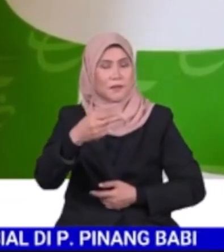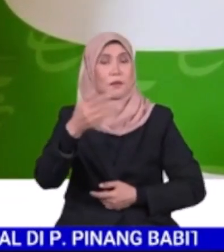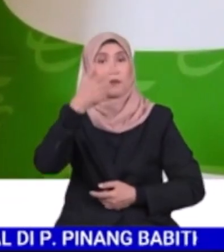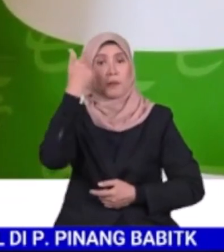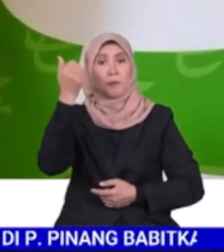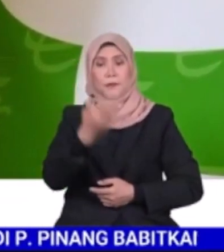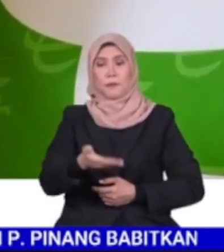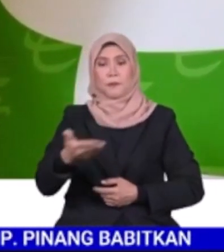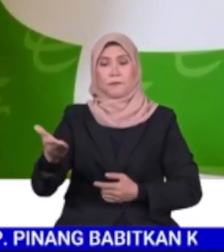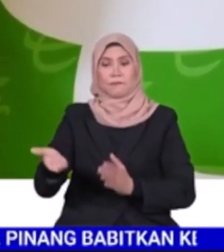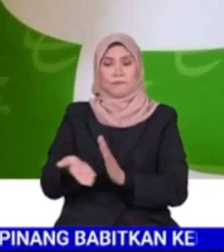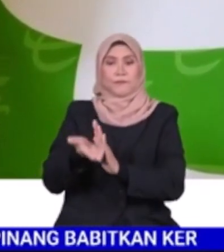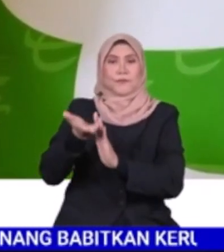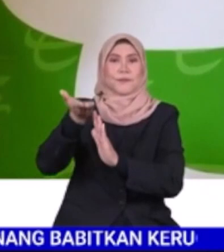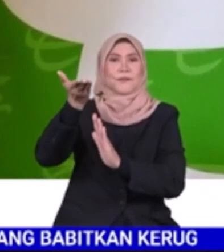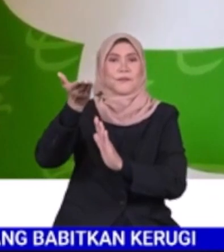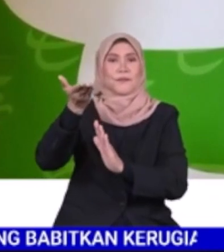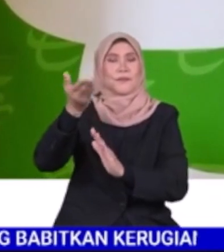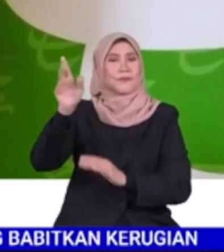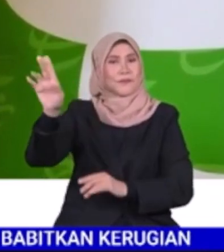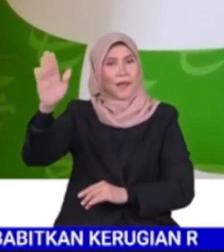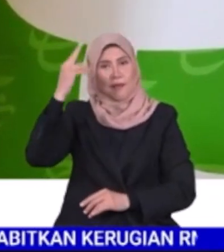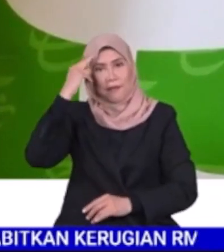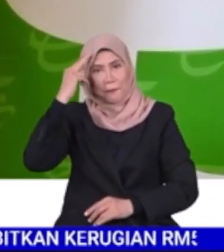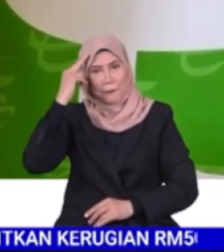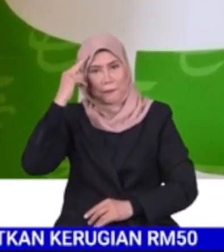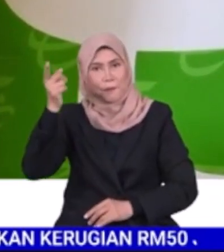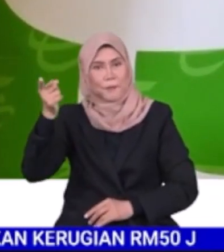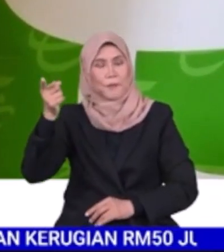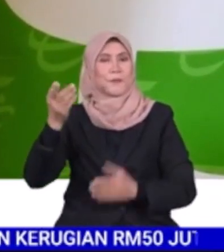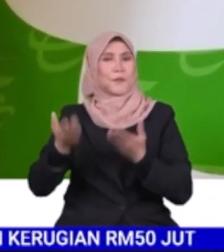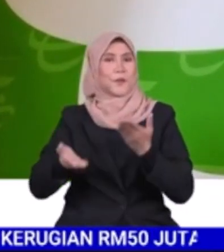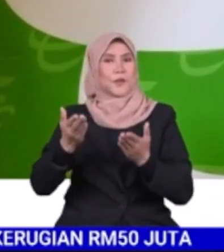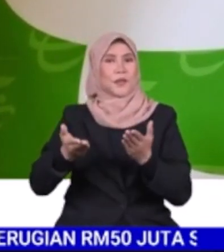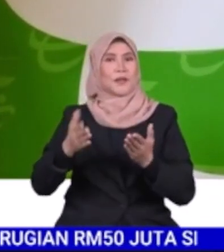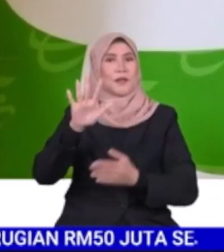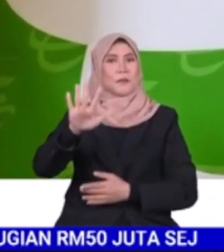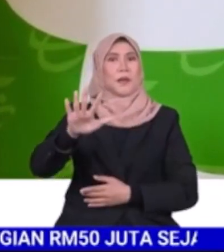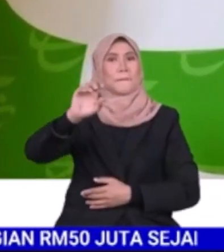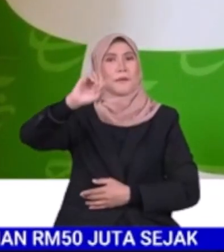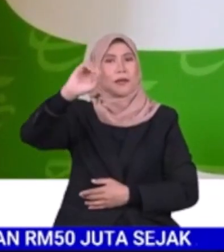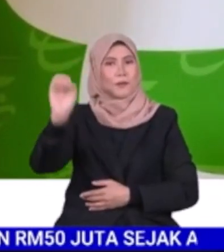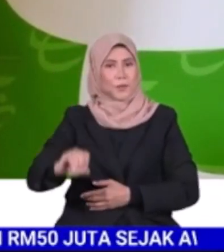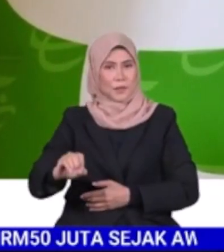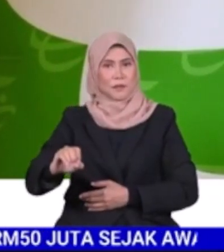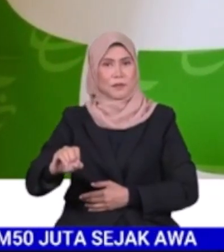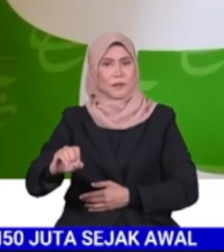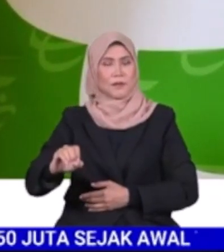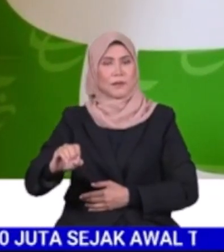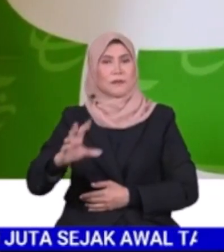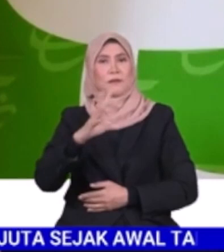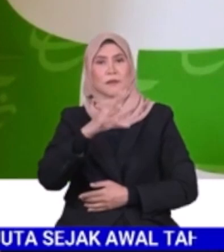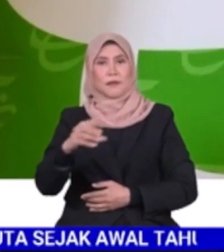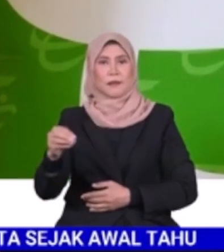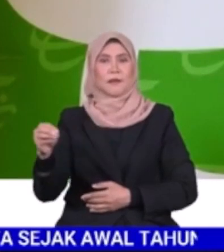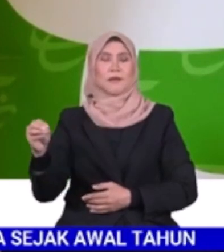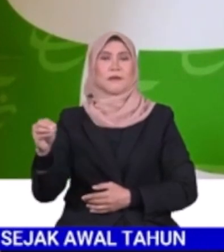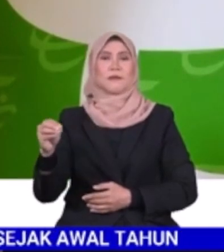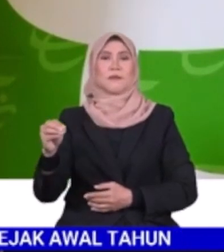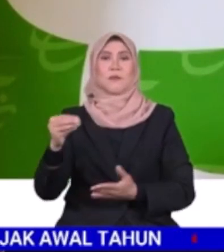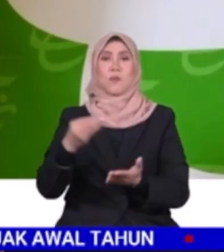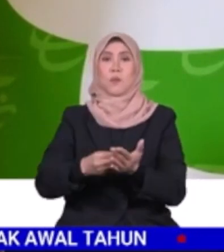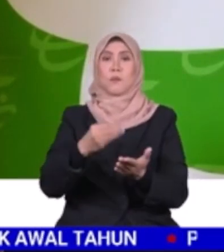inflasi yang meningkat di Arab Saudi dalam lingkungan lima pratus dan juga dari segi pergerakan